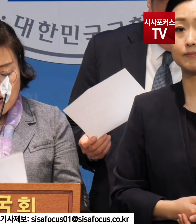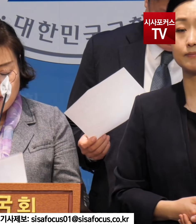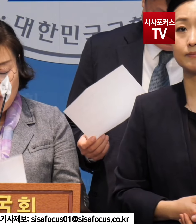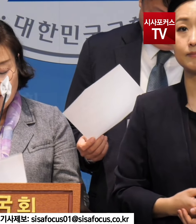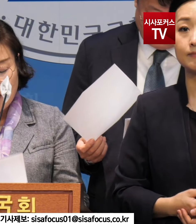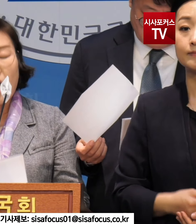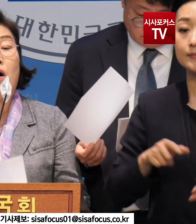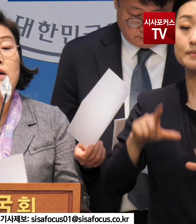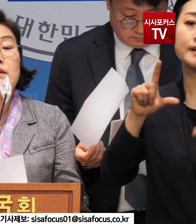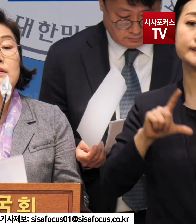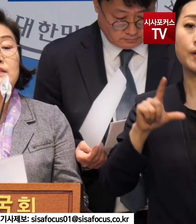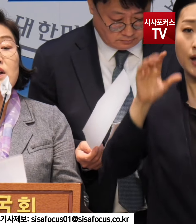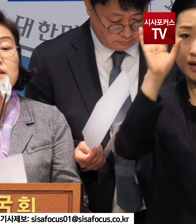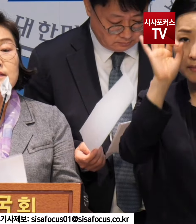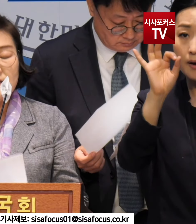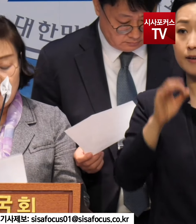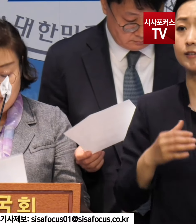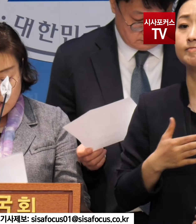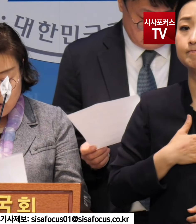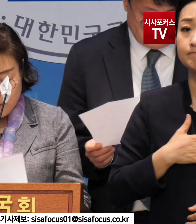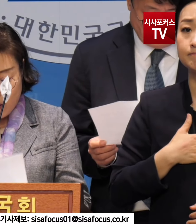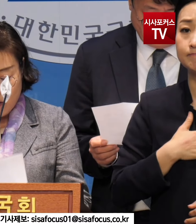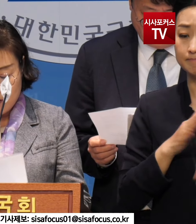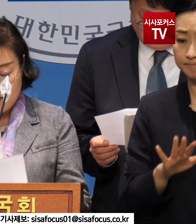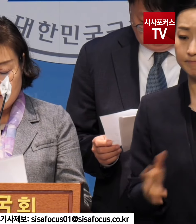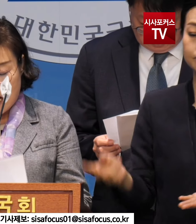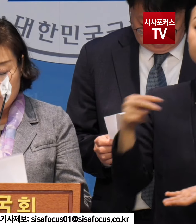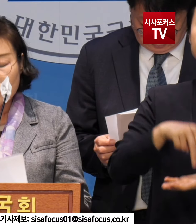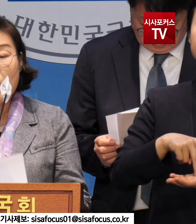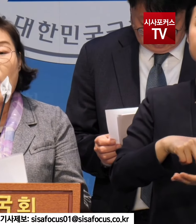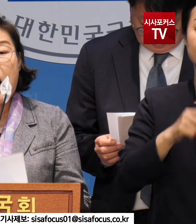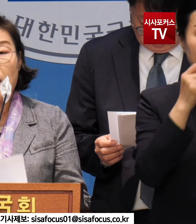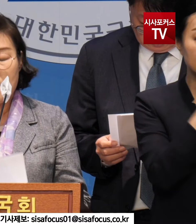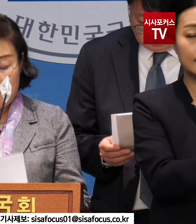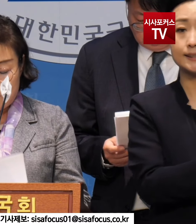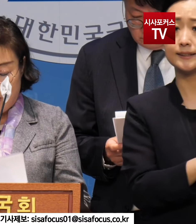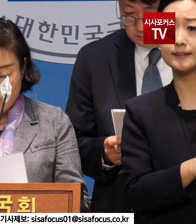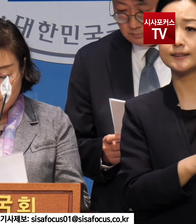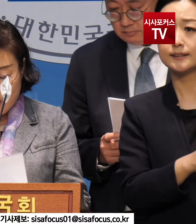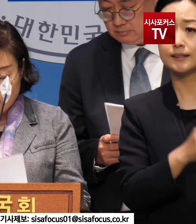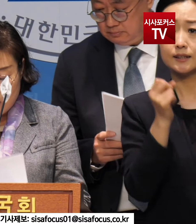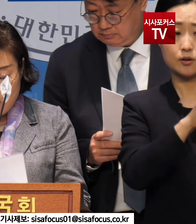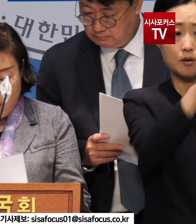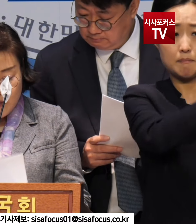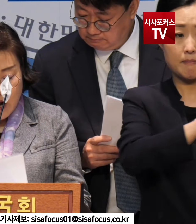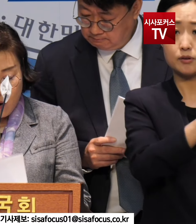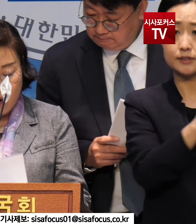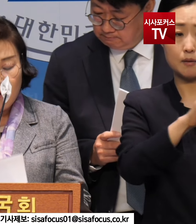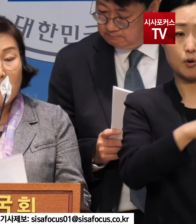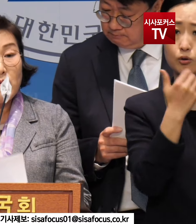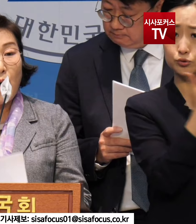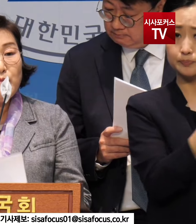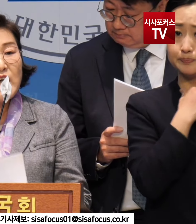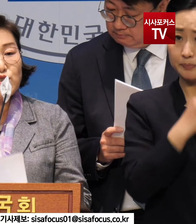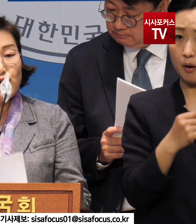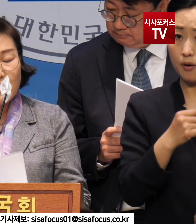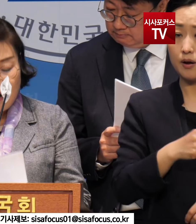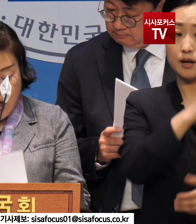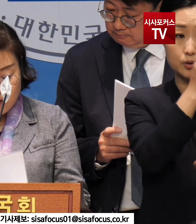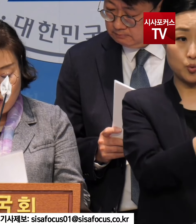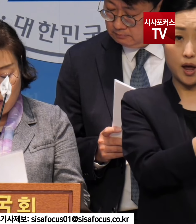이런 절박한 현실에서 저는 이 자리를 빌어 사기꾼들과 배후 세력들을 엄단하고